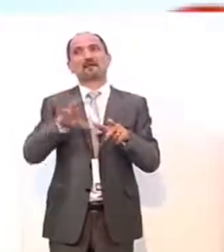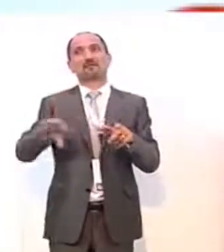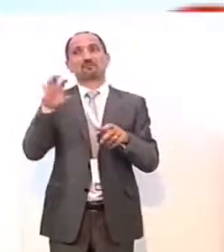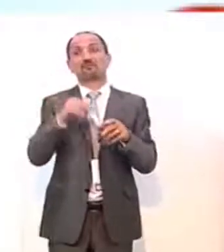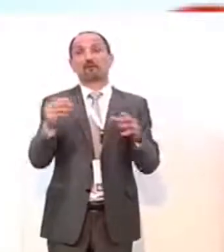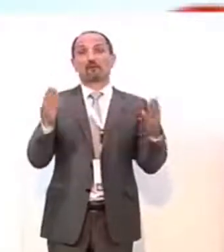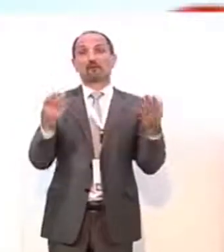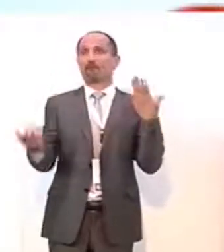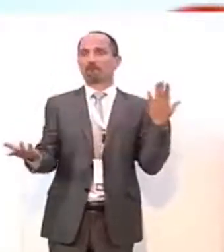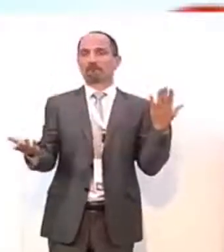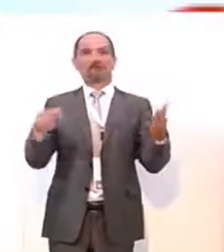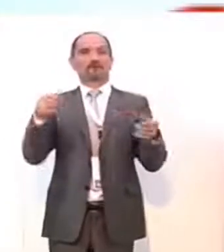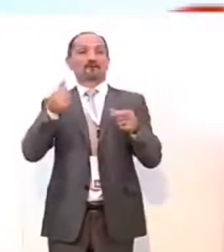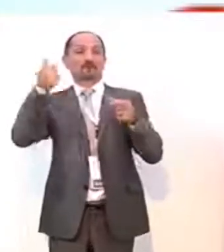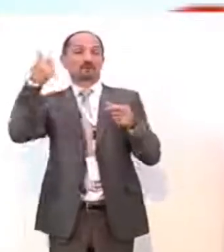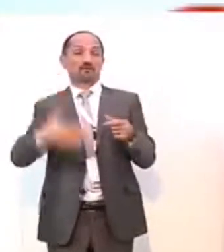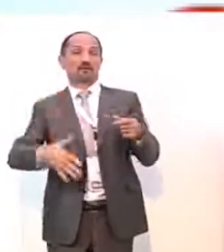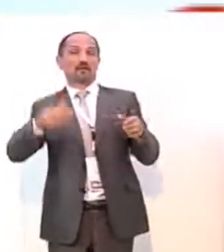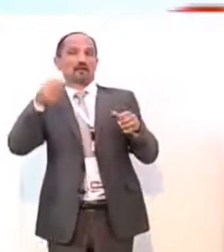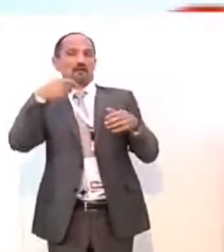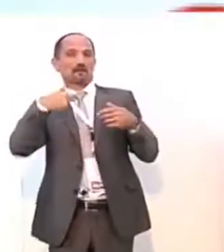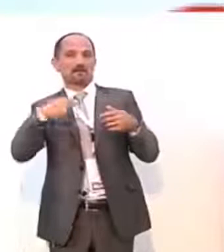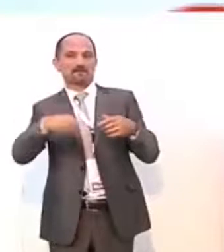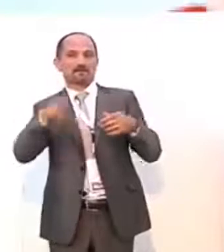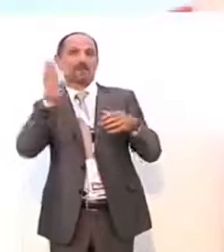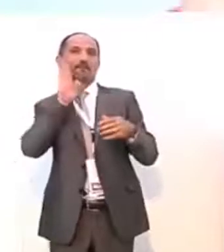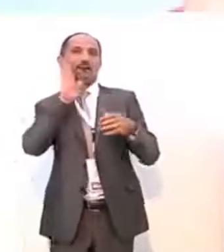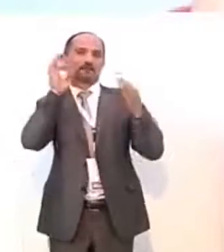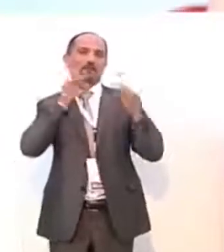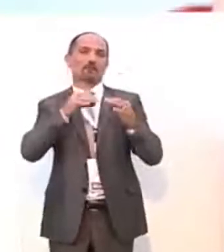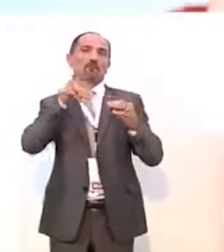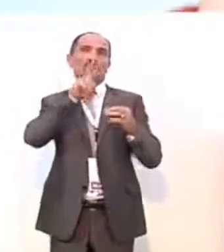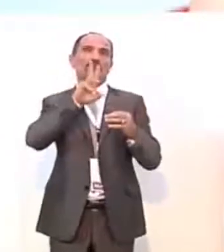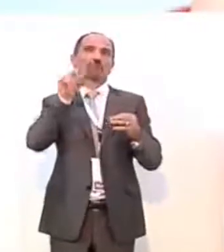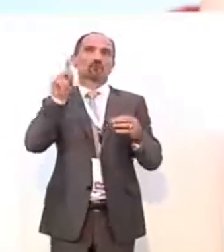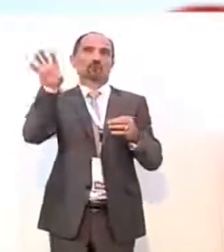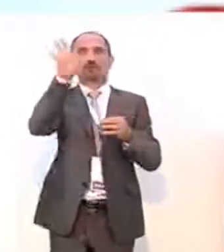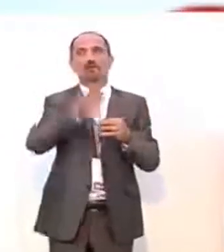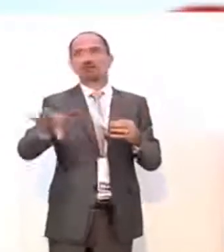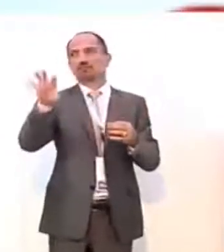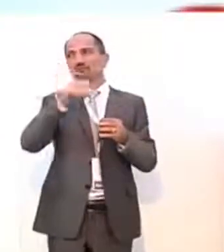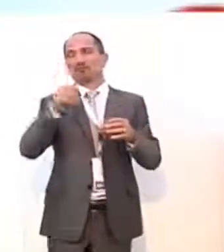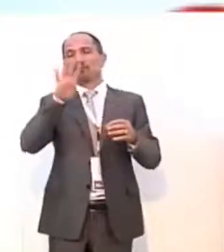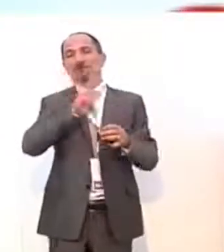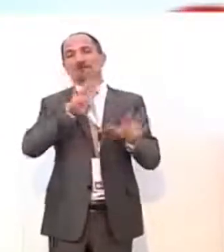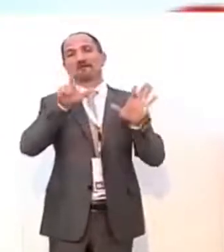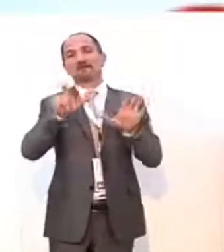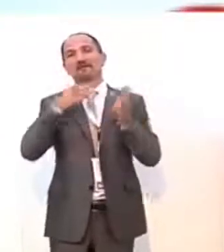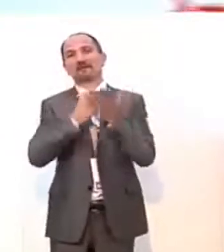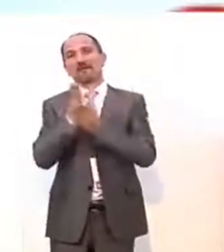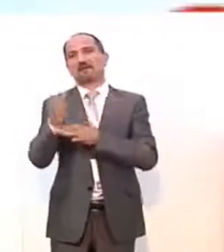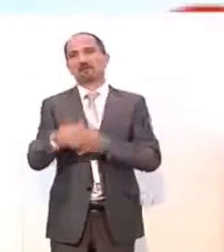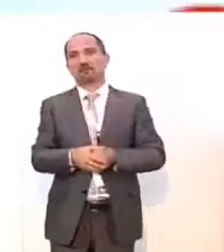fronte di alcune centinaia di presidenti maschi nelle 21 regioni in 47 anni di